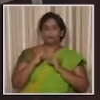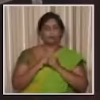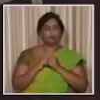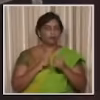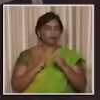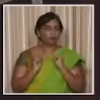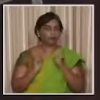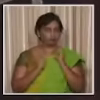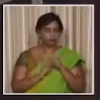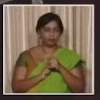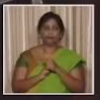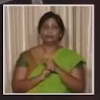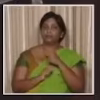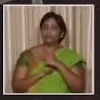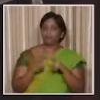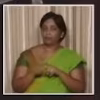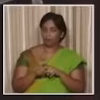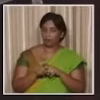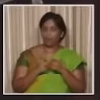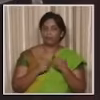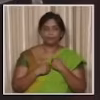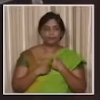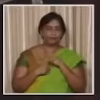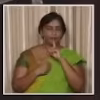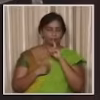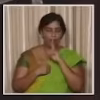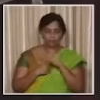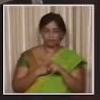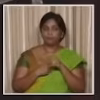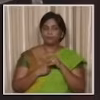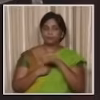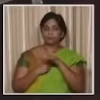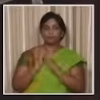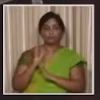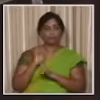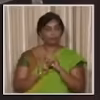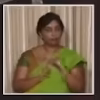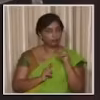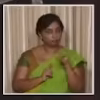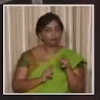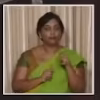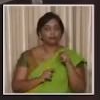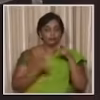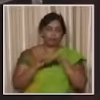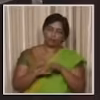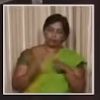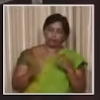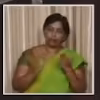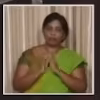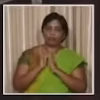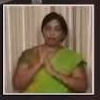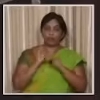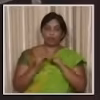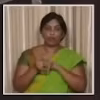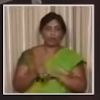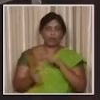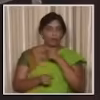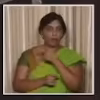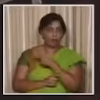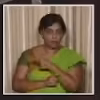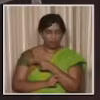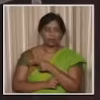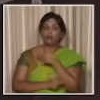ගෙනියන්න එතුමා උත්සාහ කරනවා ඒ නිසා අපි ඉල්ලීමක් කරනවා ඉඩම් අමාත්‍යතුමාගෙන් එතුමා මෙහිටියේ නොහිටියත් ඉඩම් අමාත්‍යංශයේ ලේකම්තුමා මෙතන